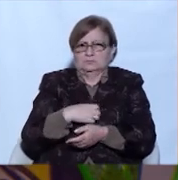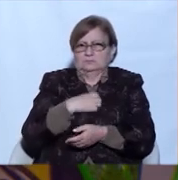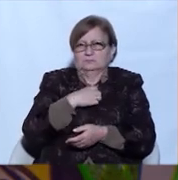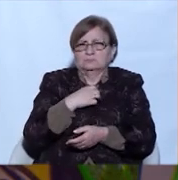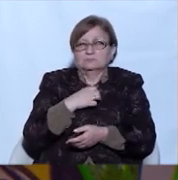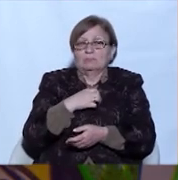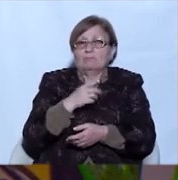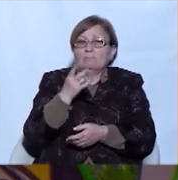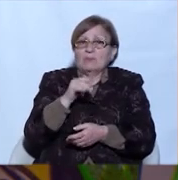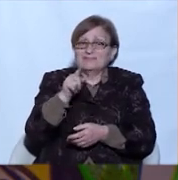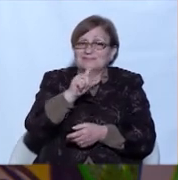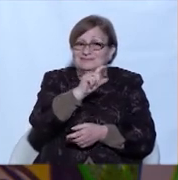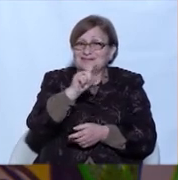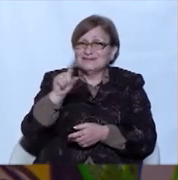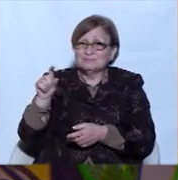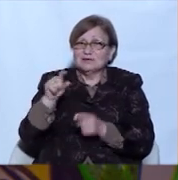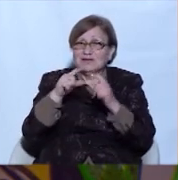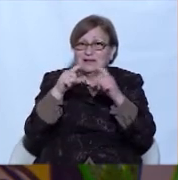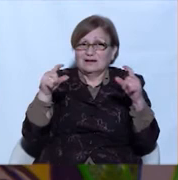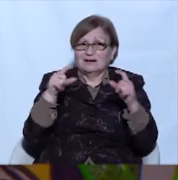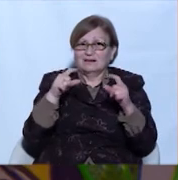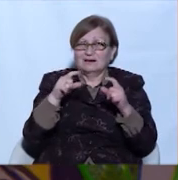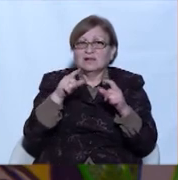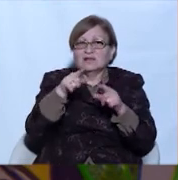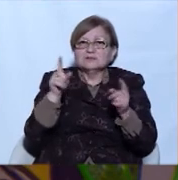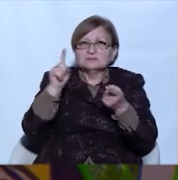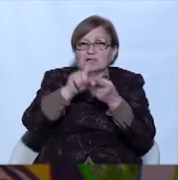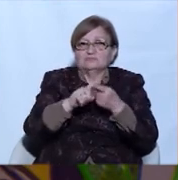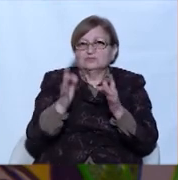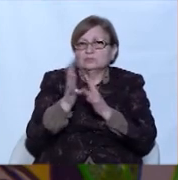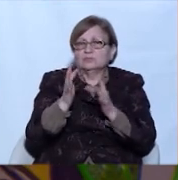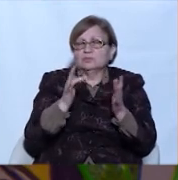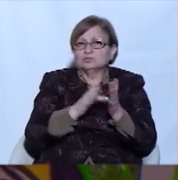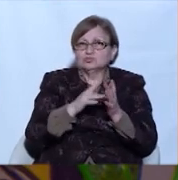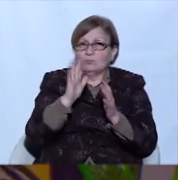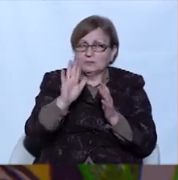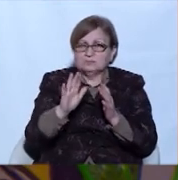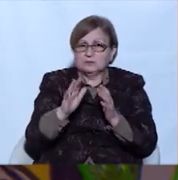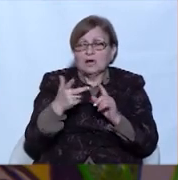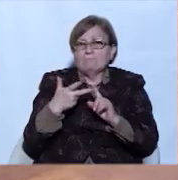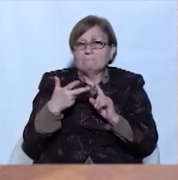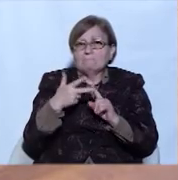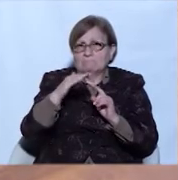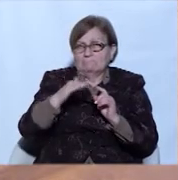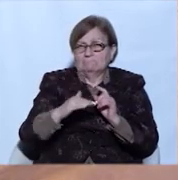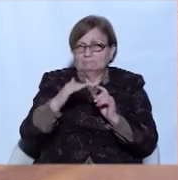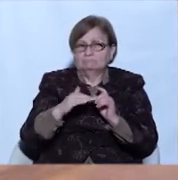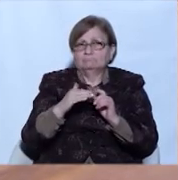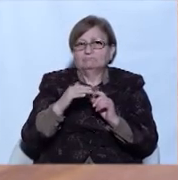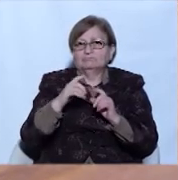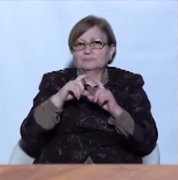მაგრამ ეს მინიატურაც უკავშირდება შობას. და მესამე მინიატურა, რომელშიც